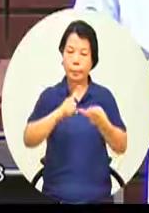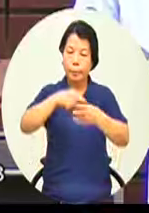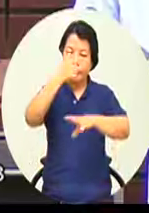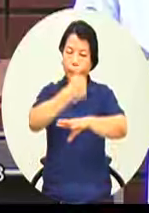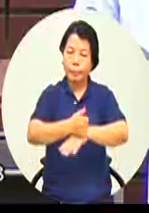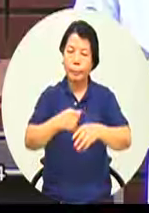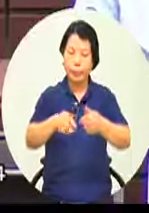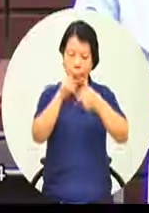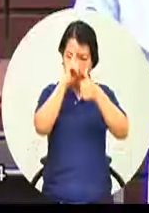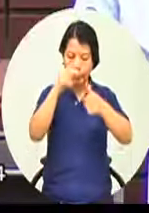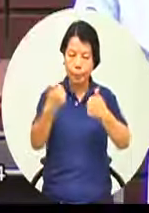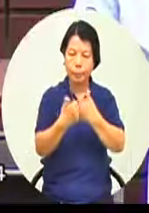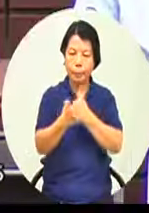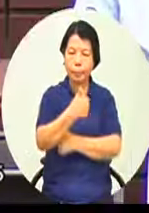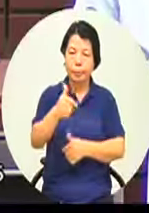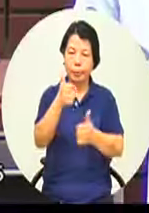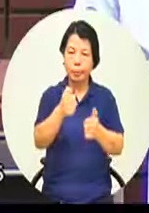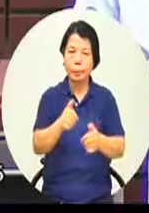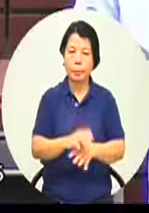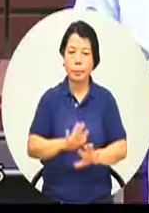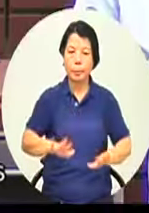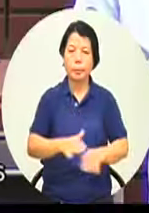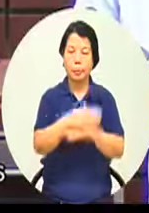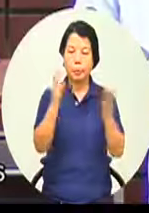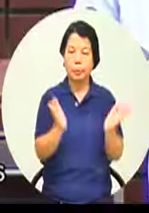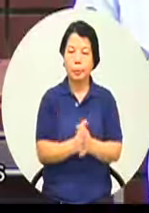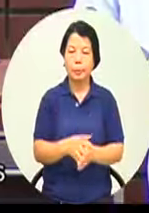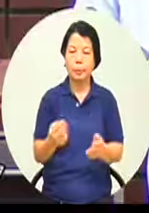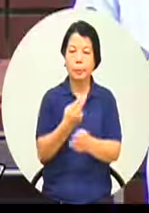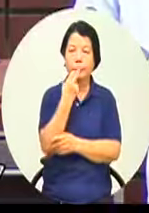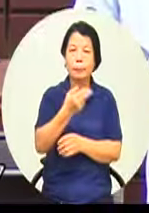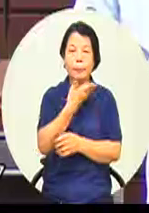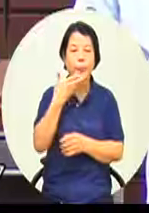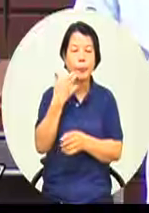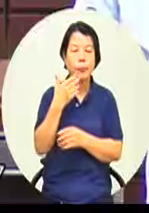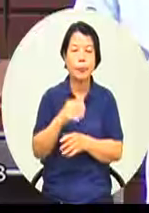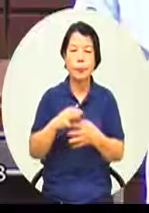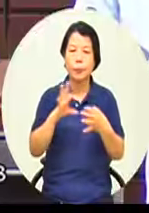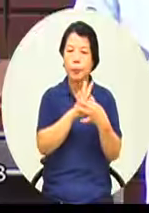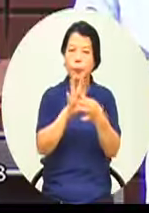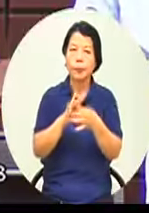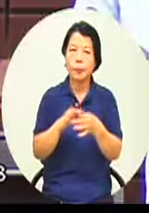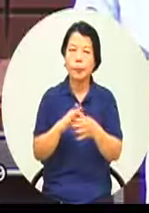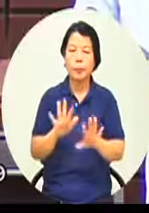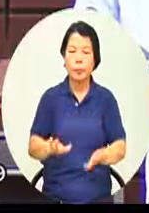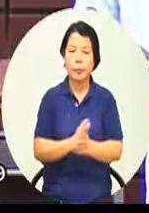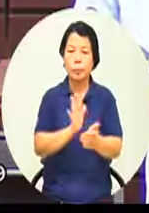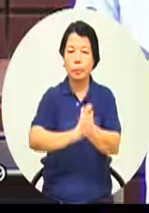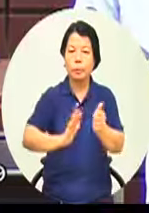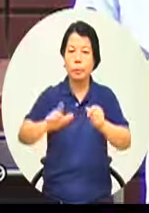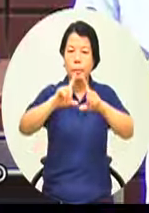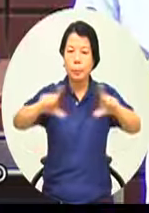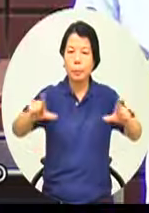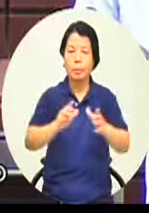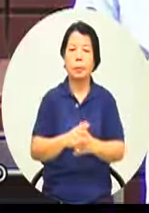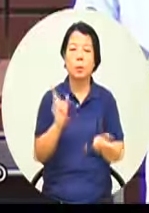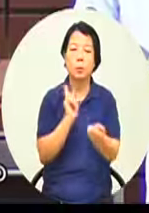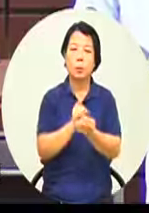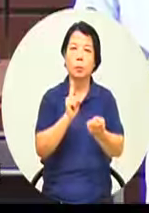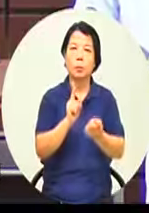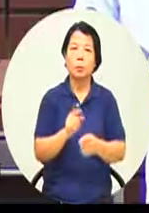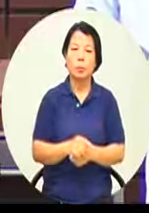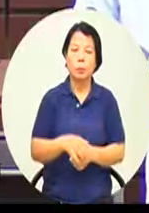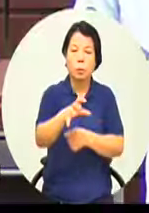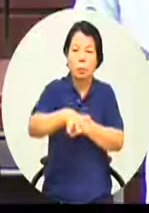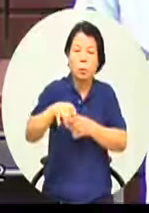议员。我想整个气候因素然后影响很大，不过对整个一个农产品或者